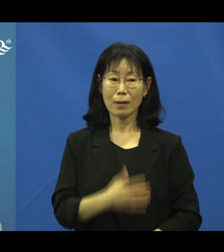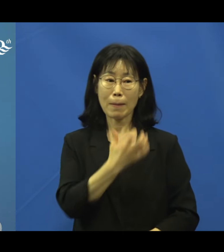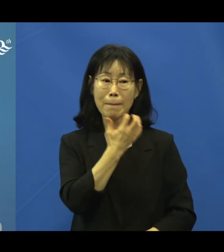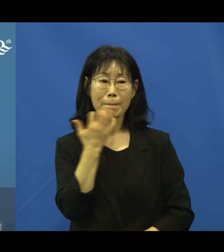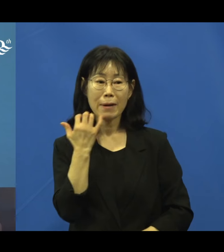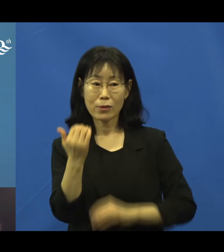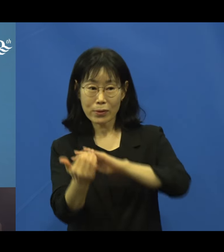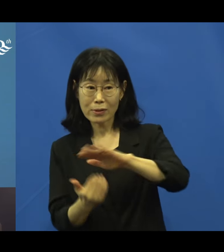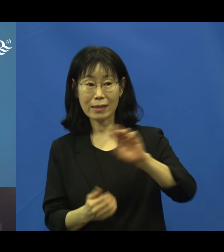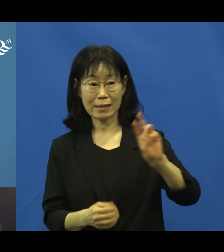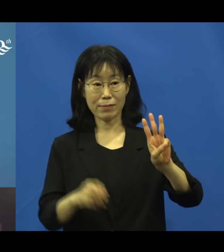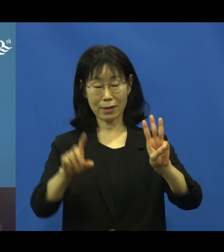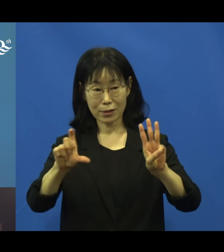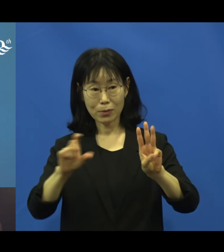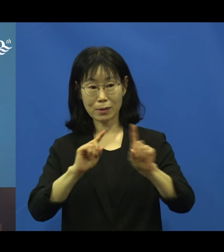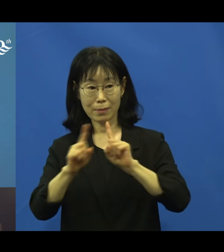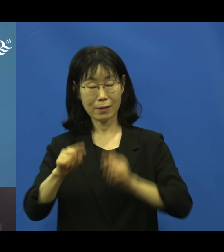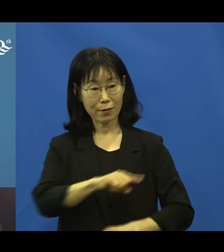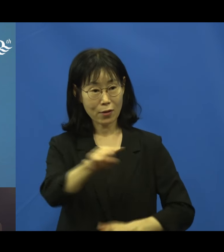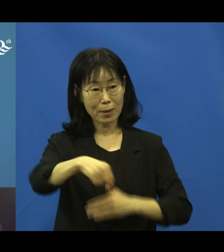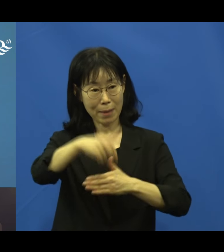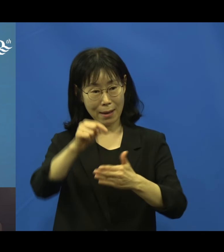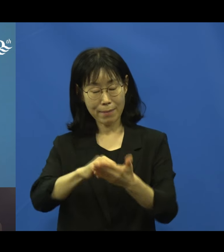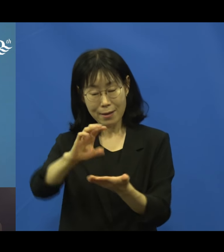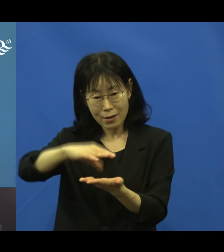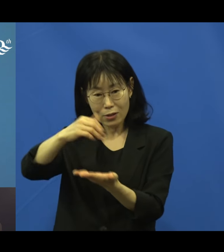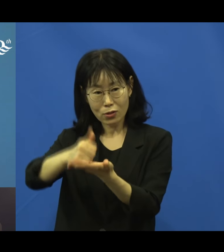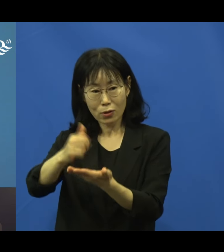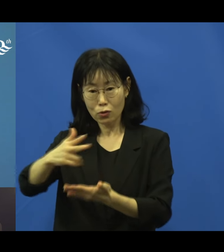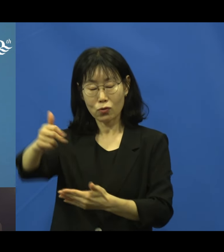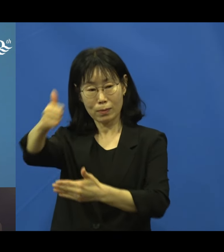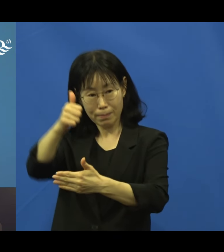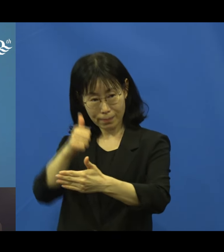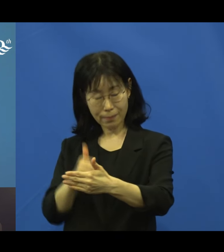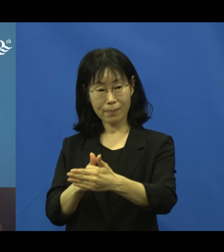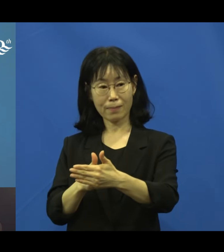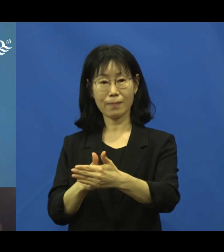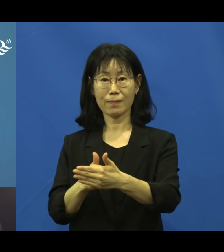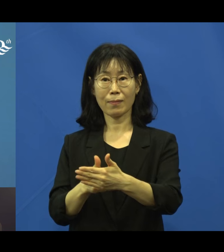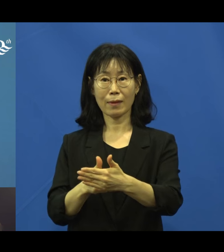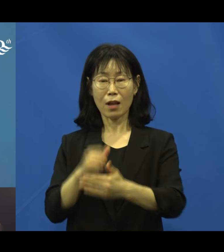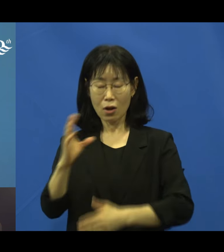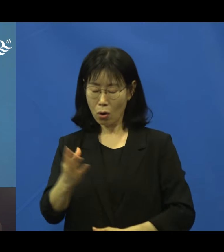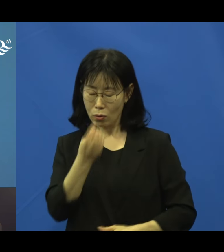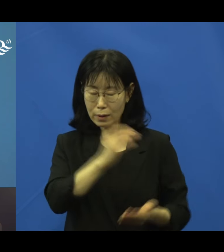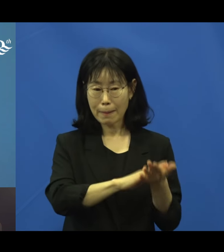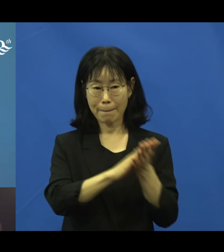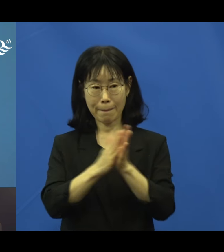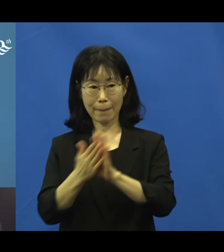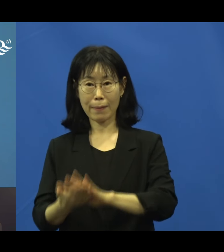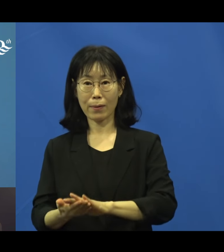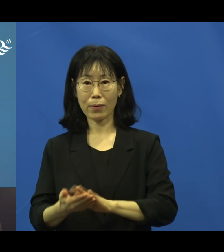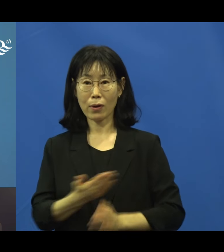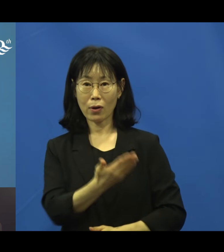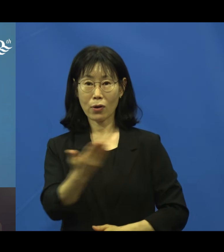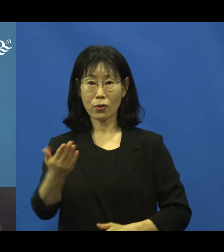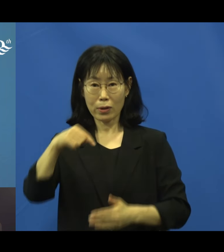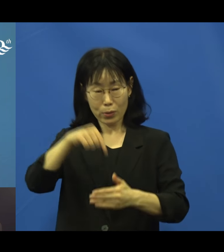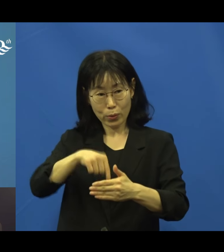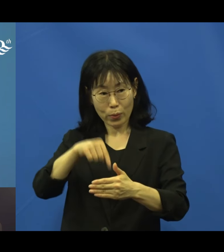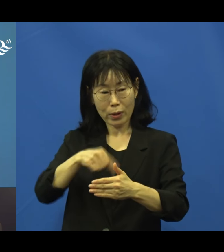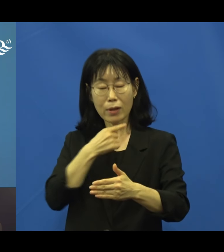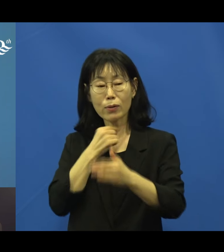베드로전서 3장 15절에 너희 마음에 그리스도를 주로 삼아 거룩하게 하고 너희